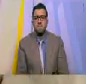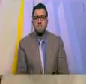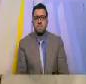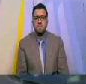قام